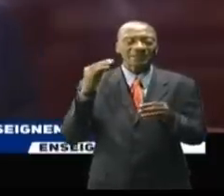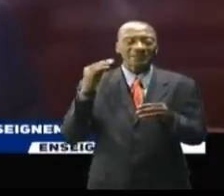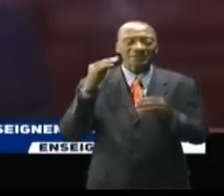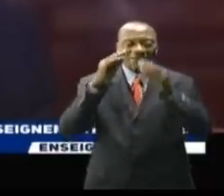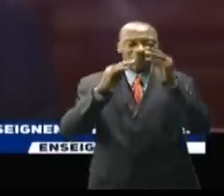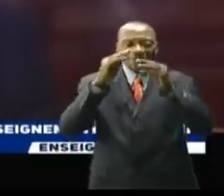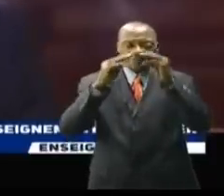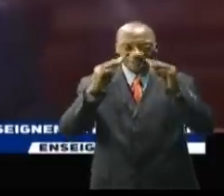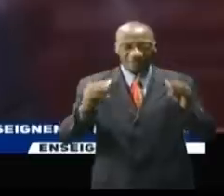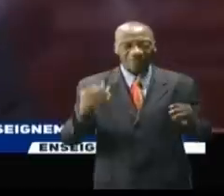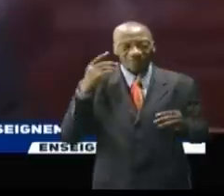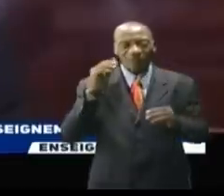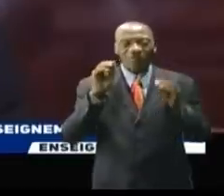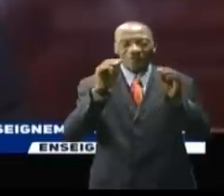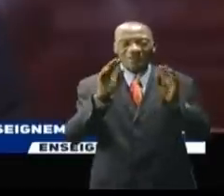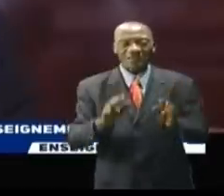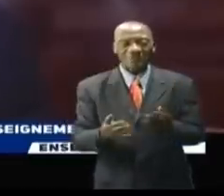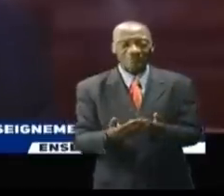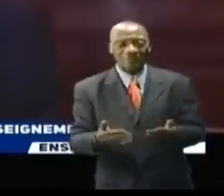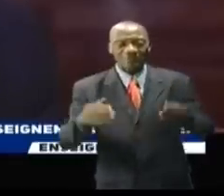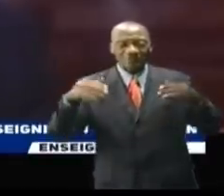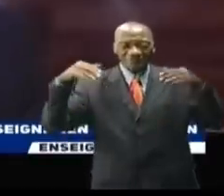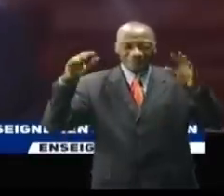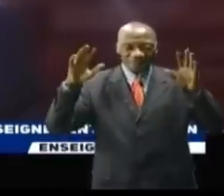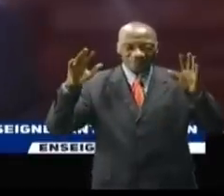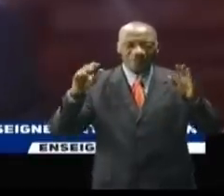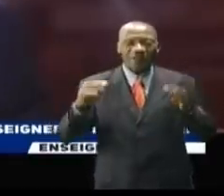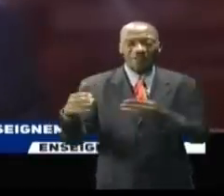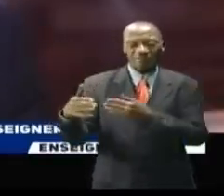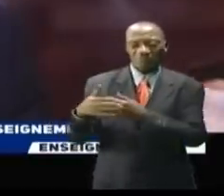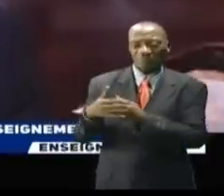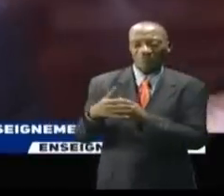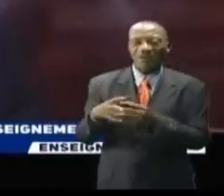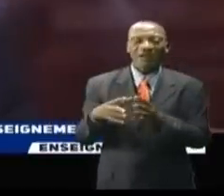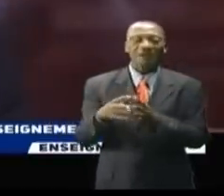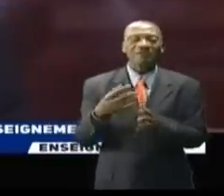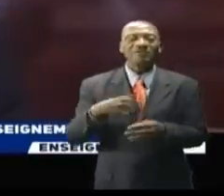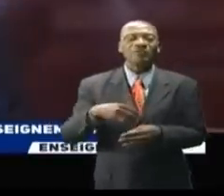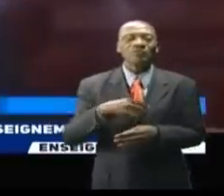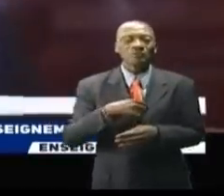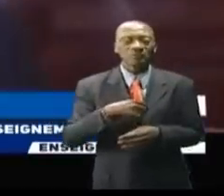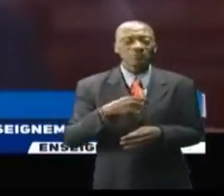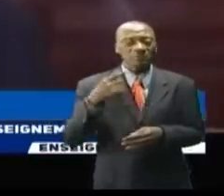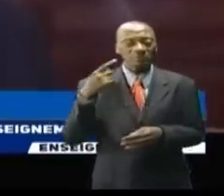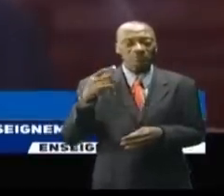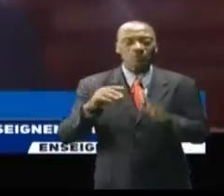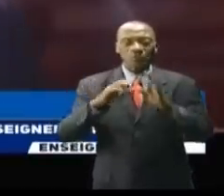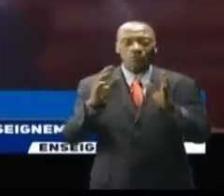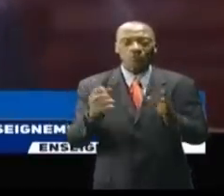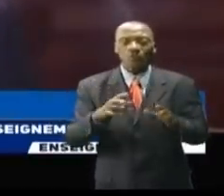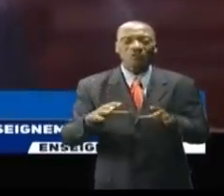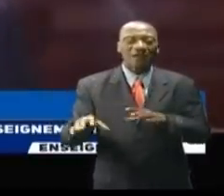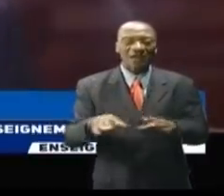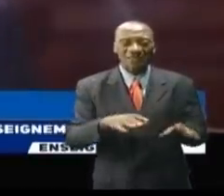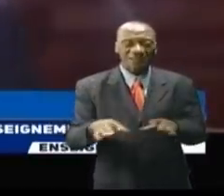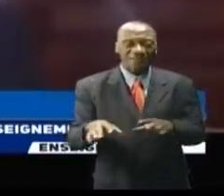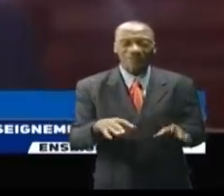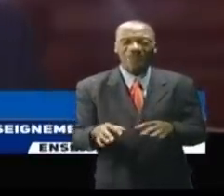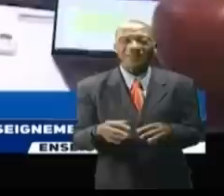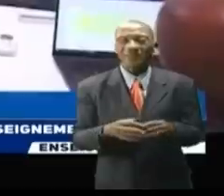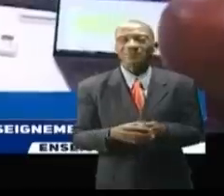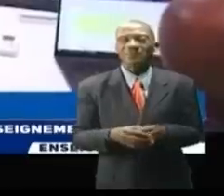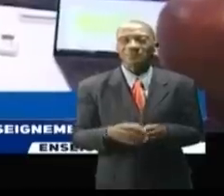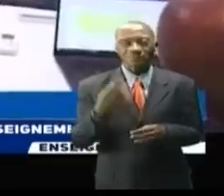qui était toujours à nos côtés dans toutes les activités en vue de l'amélioration de la qualité de